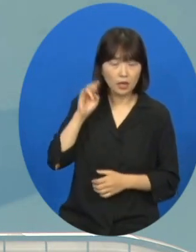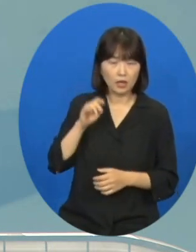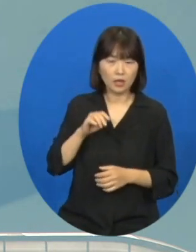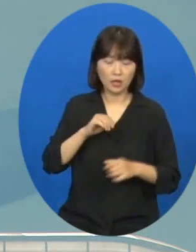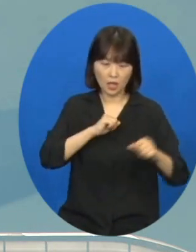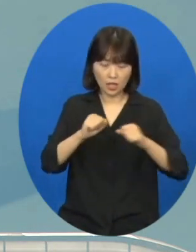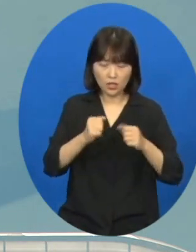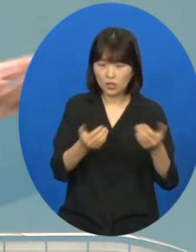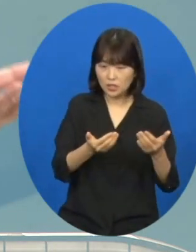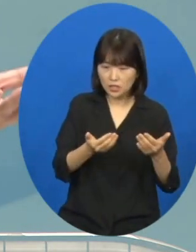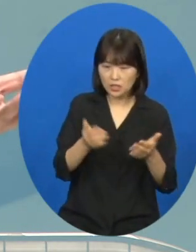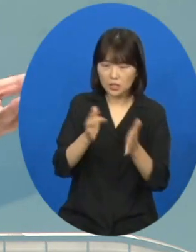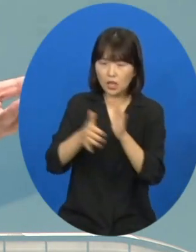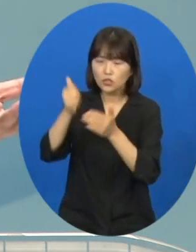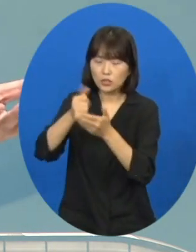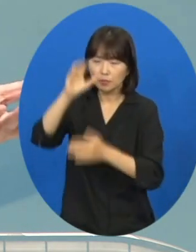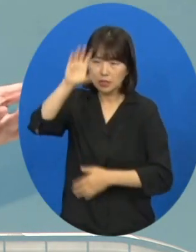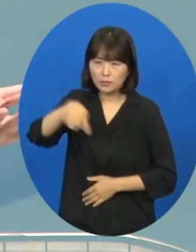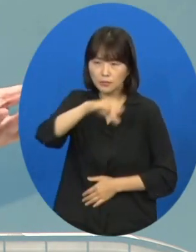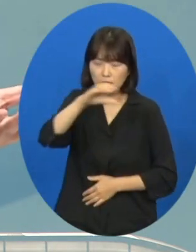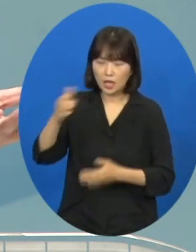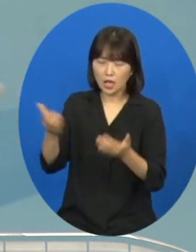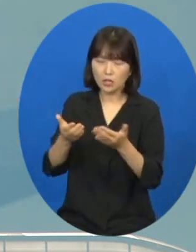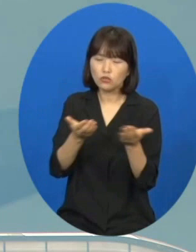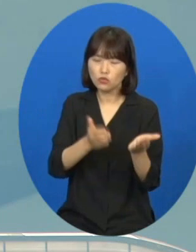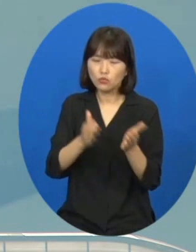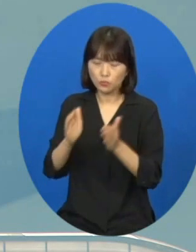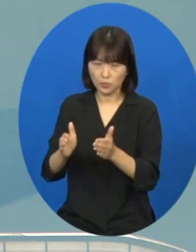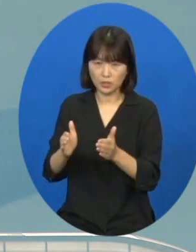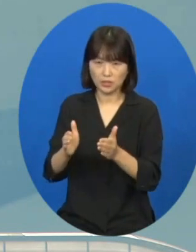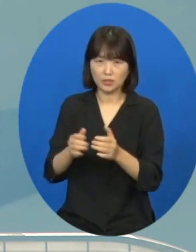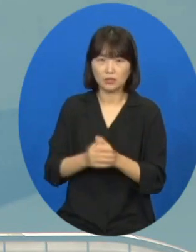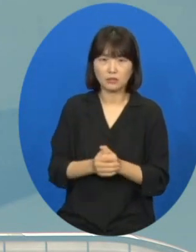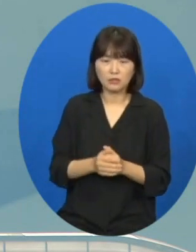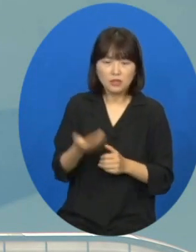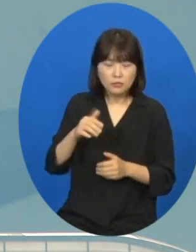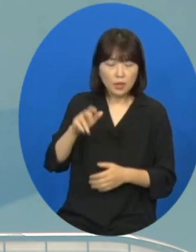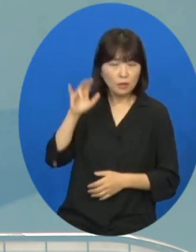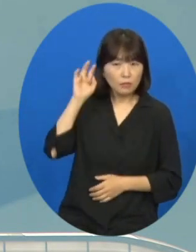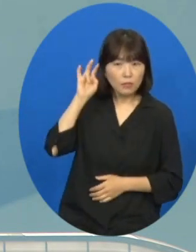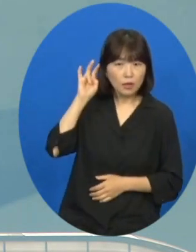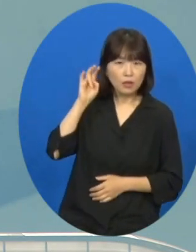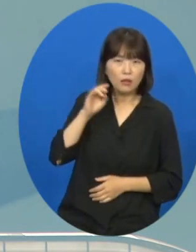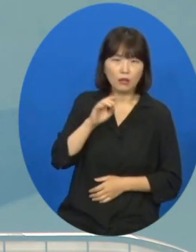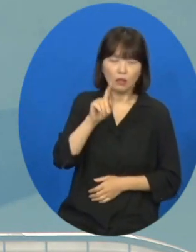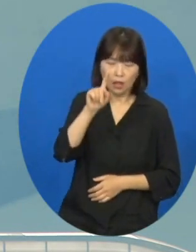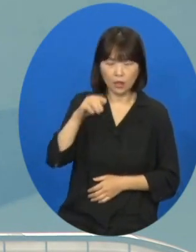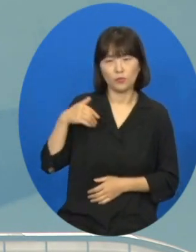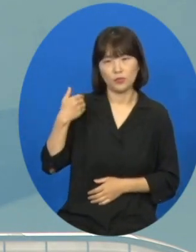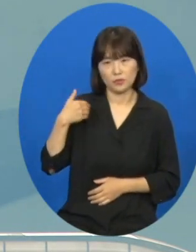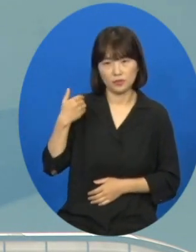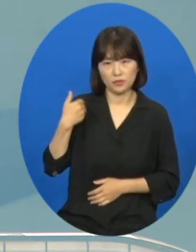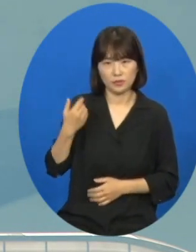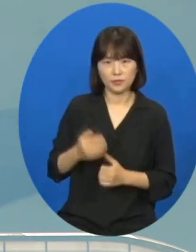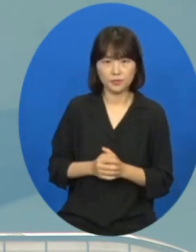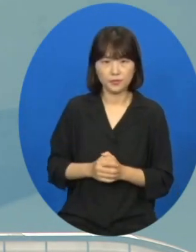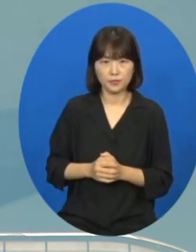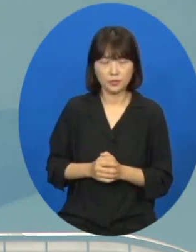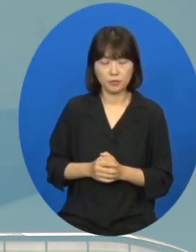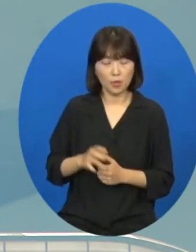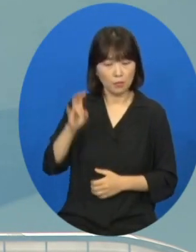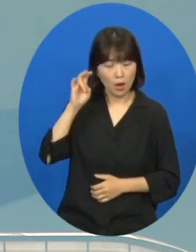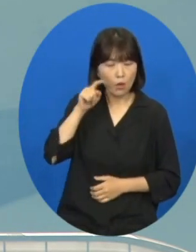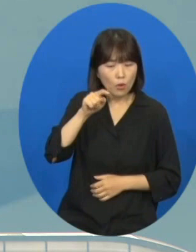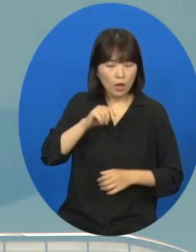예수님의 십자가를 준비하는 일이었어요. 마리아는 전혀 몰랐던 일입니다. 그럼 마리아는 왜